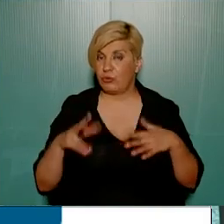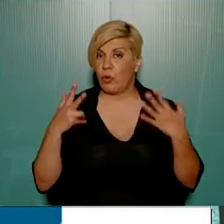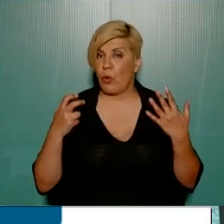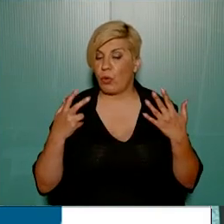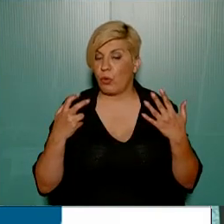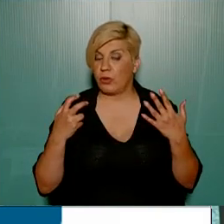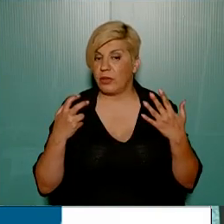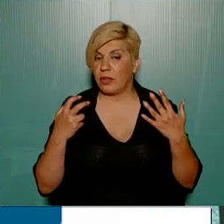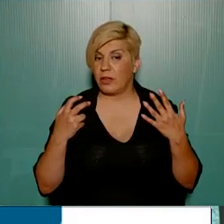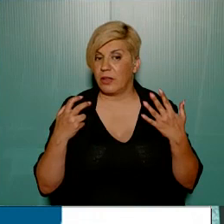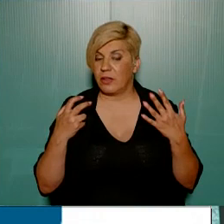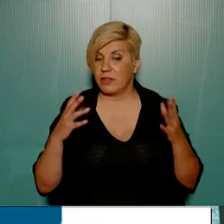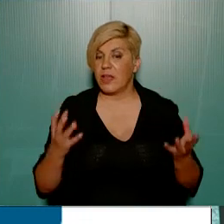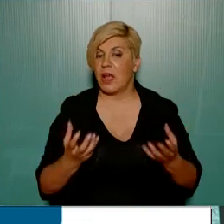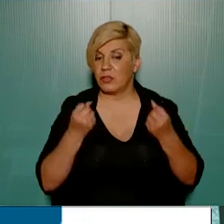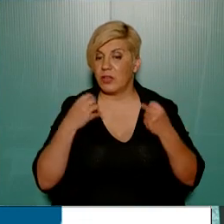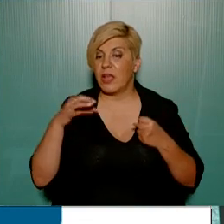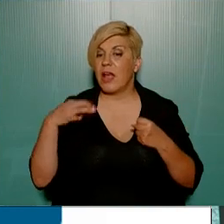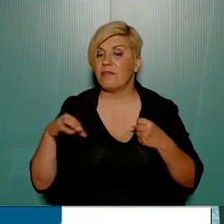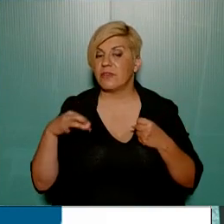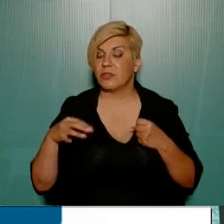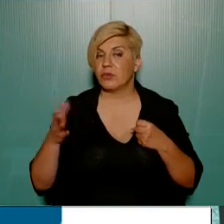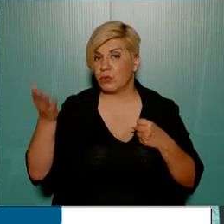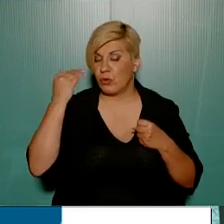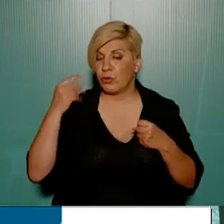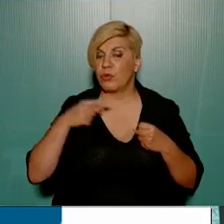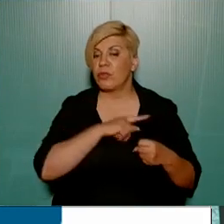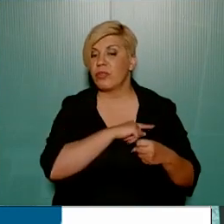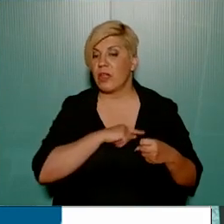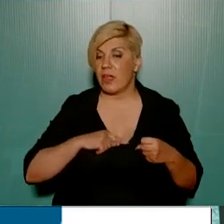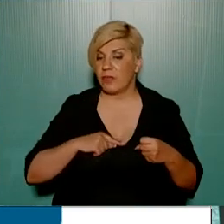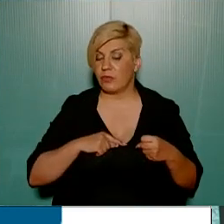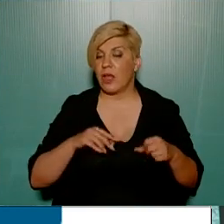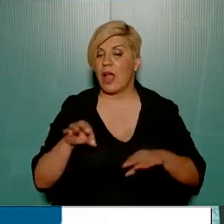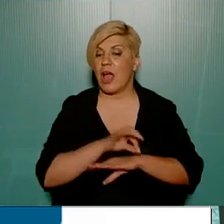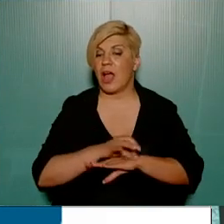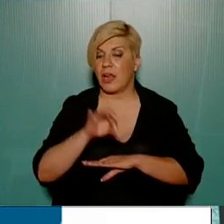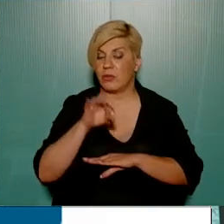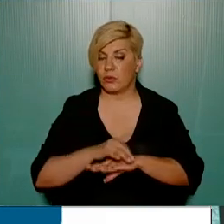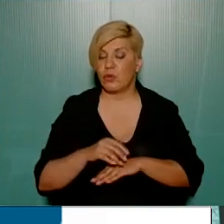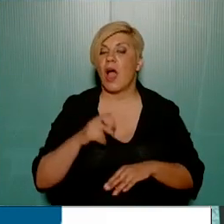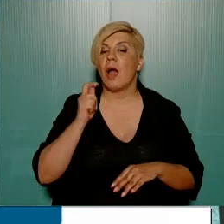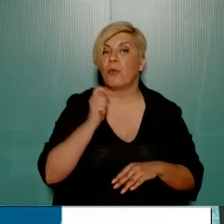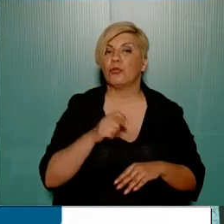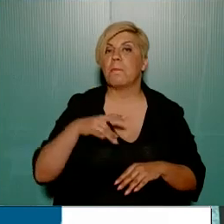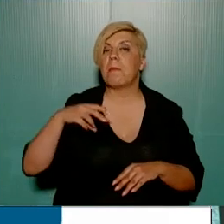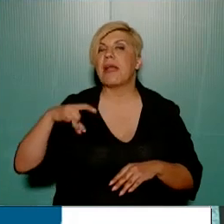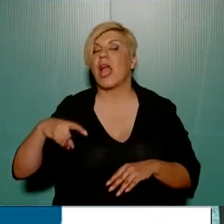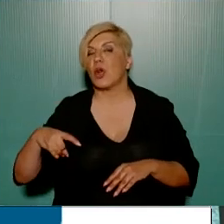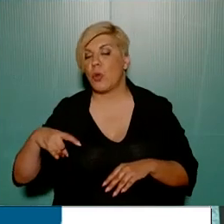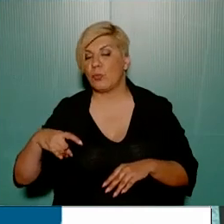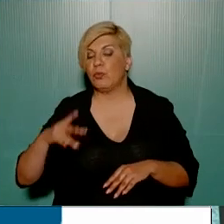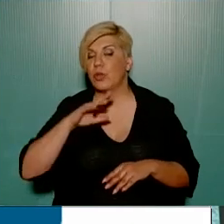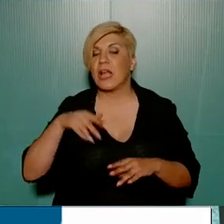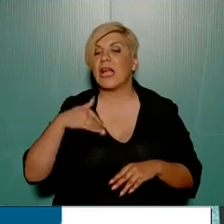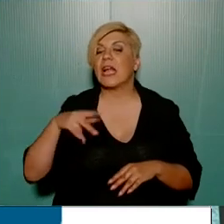είχε διασωθεί με την ευαισθησία του τότε διευθυντή του αρχιτεκτονικού, του Απόστολου Παπαγιανόπουλου. Αυτό είναι στην